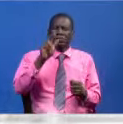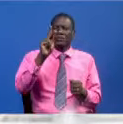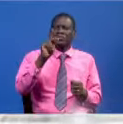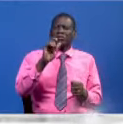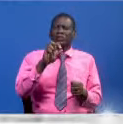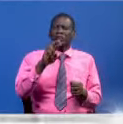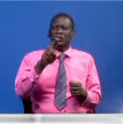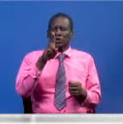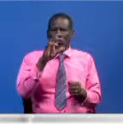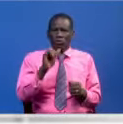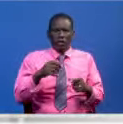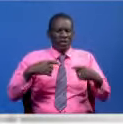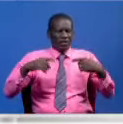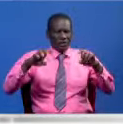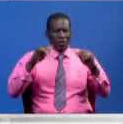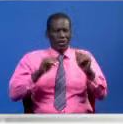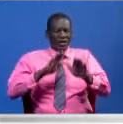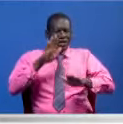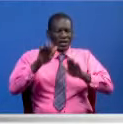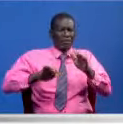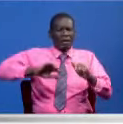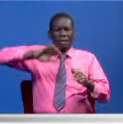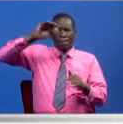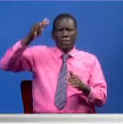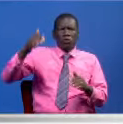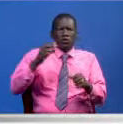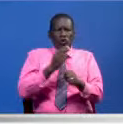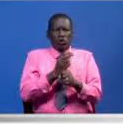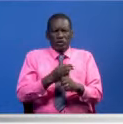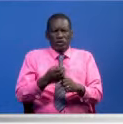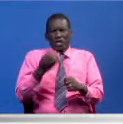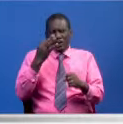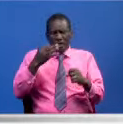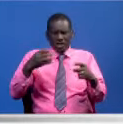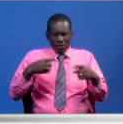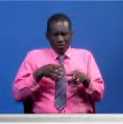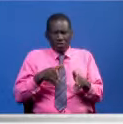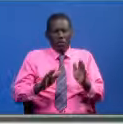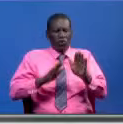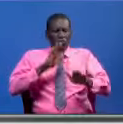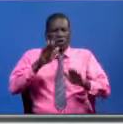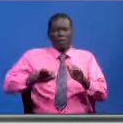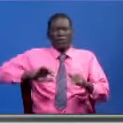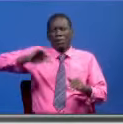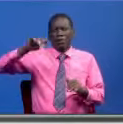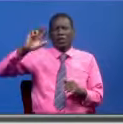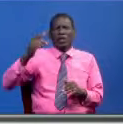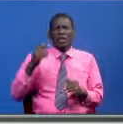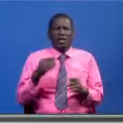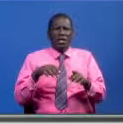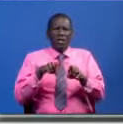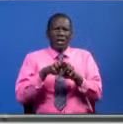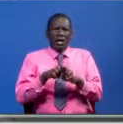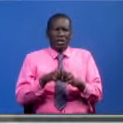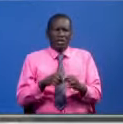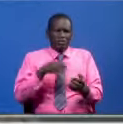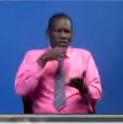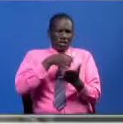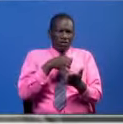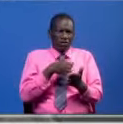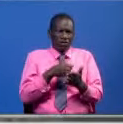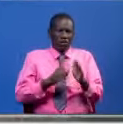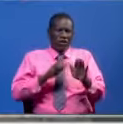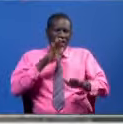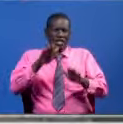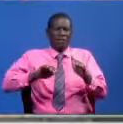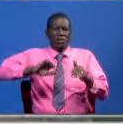kwa kunawiri katika kukwea milima akitumia njia tatu kuu za kupanda mlima Kenya, huku akishiriki katika kupanda mlima